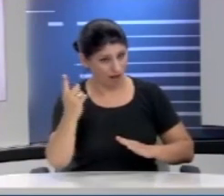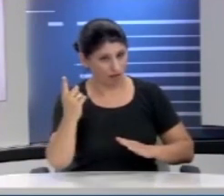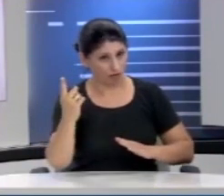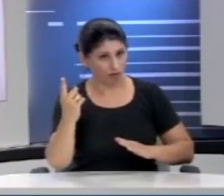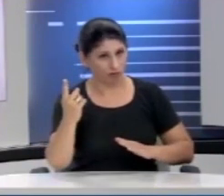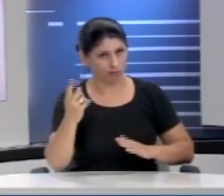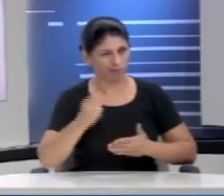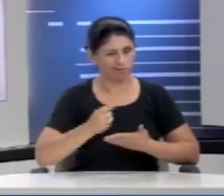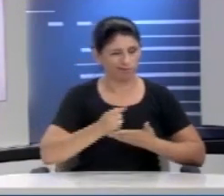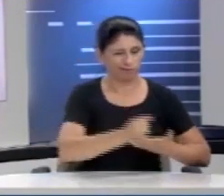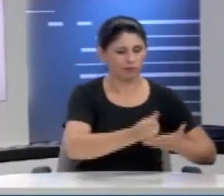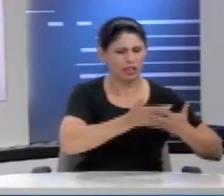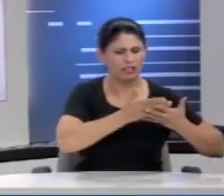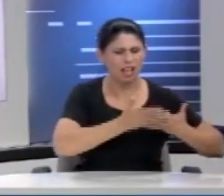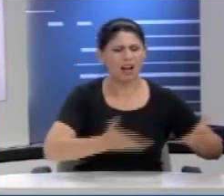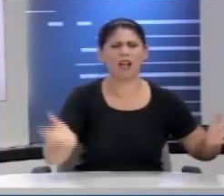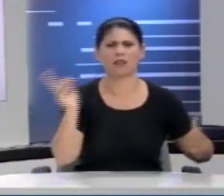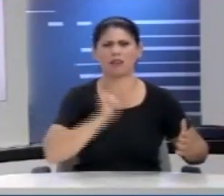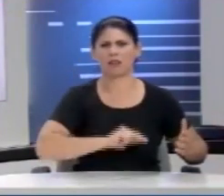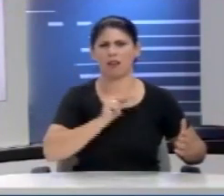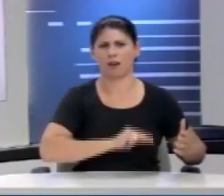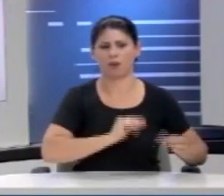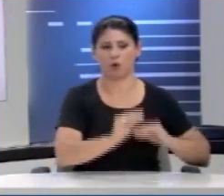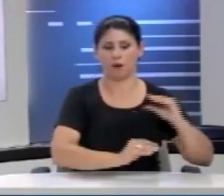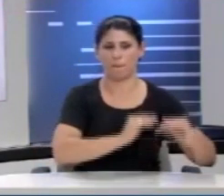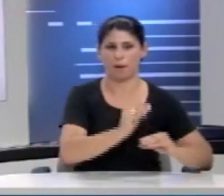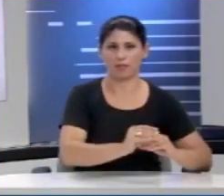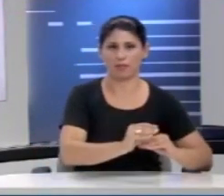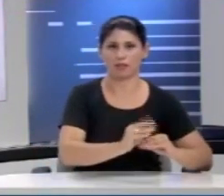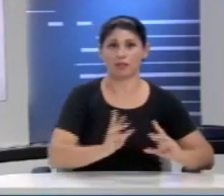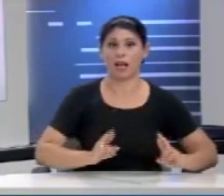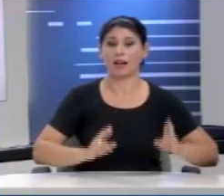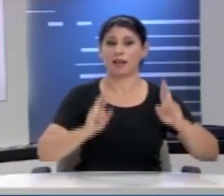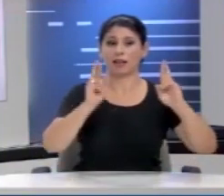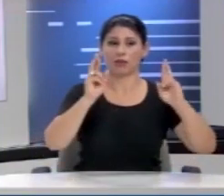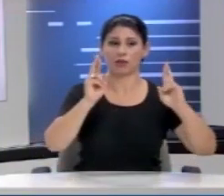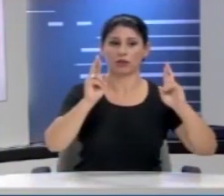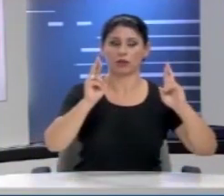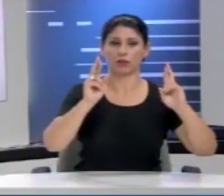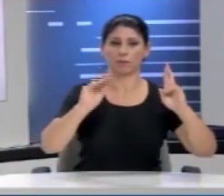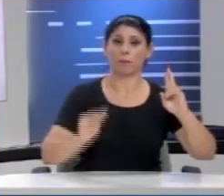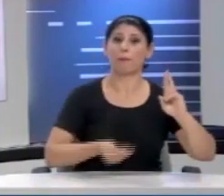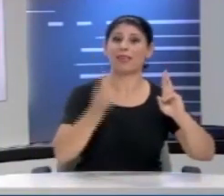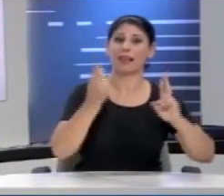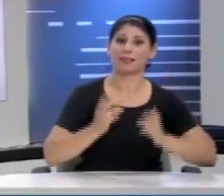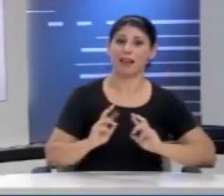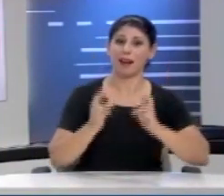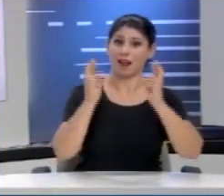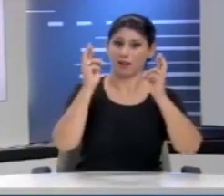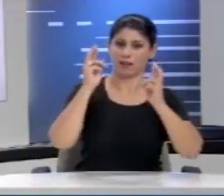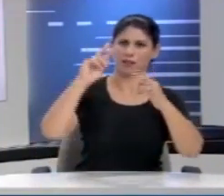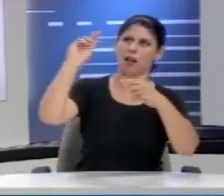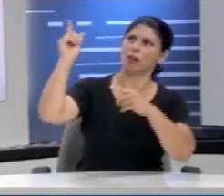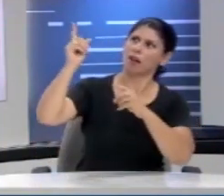περιβάλλοντος πρημοδοτεί τα τεράστια κέρδη των επενδυτών στις ανανεώσιμες πηγές ενέργειας, τα